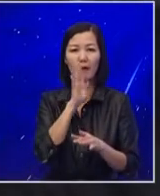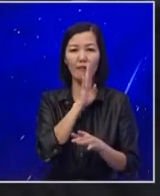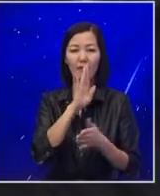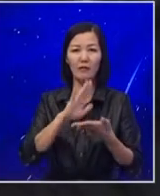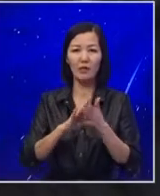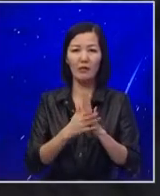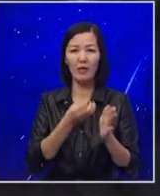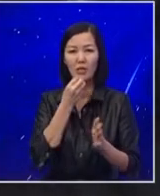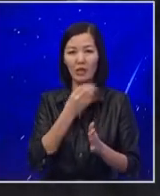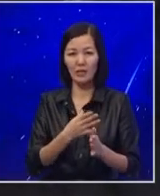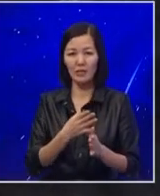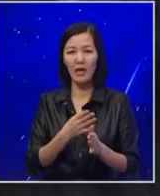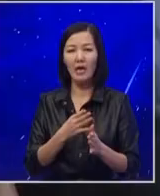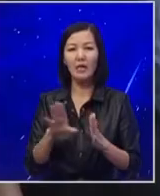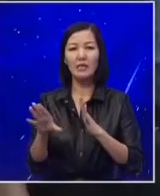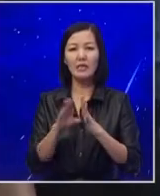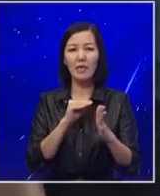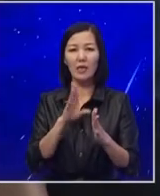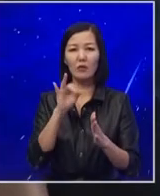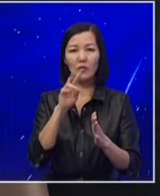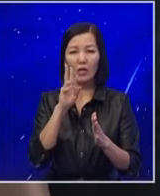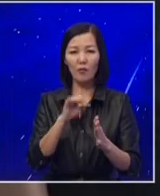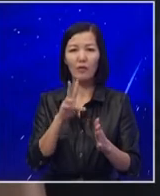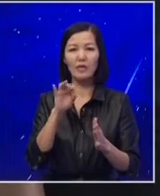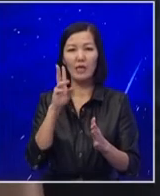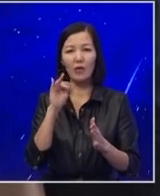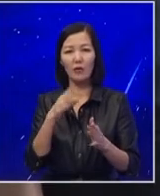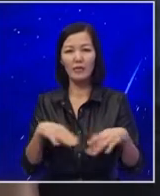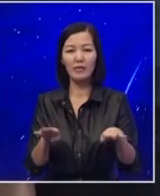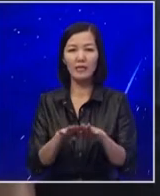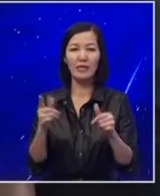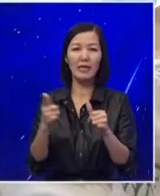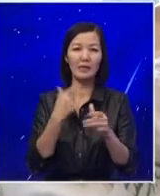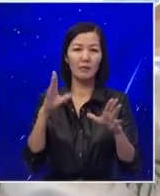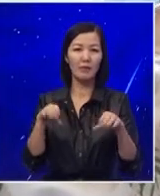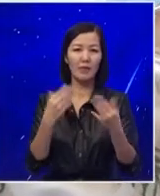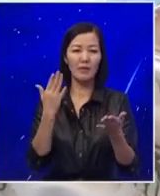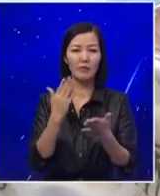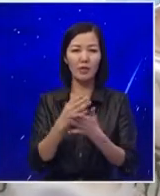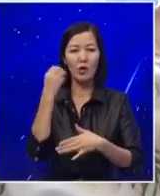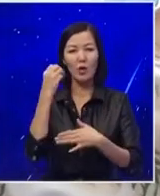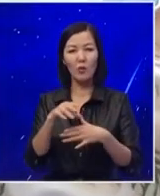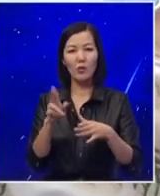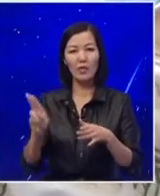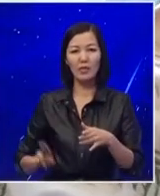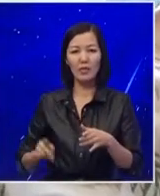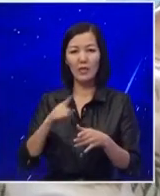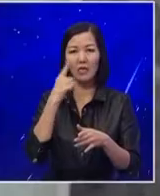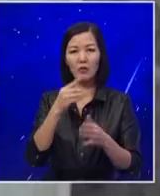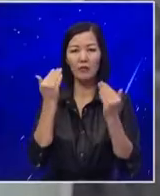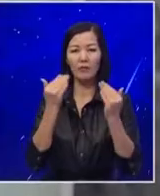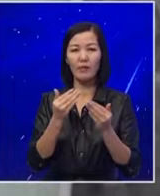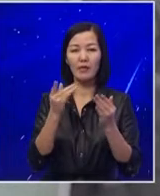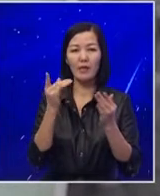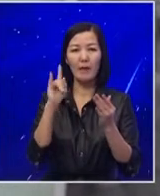жағдайы жақсы. Сәбилерге сайлау, Сайлаубек, Сайлаугүл сынды есімдер беріліп жатыр. Орталық директорының айтуынша,